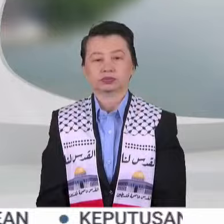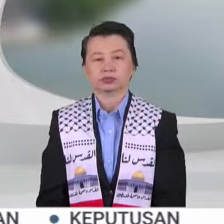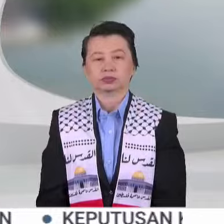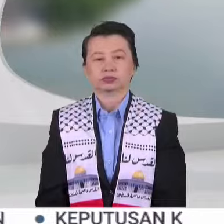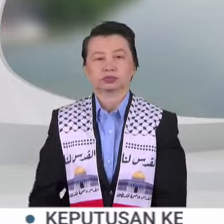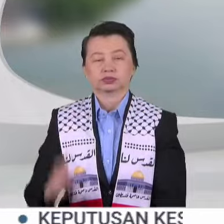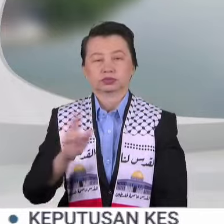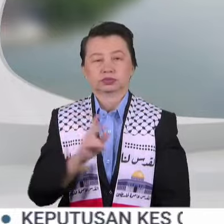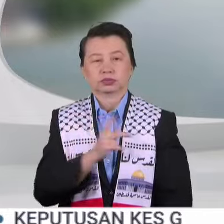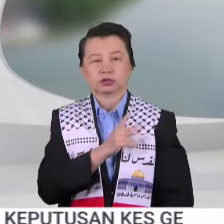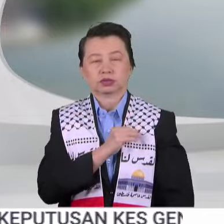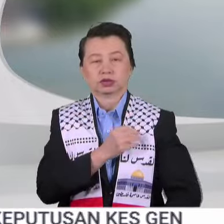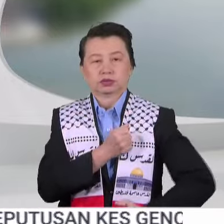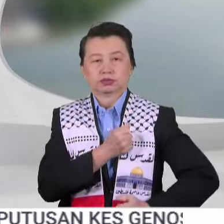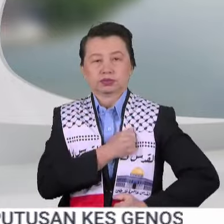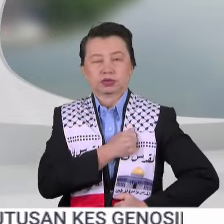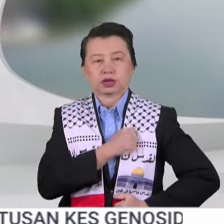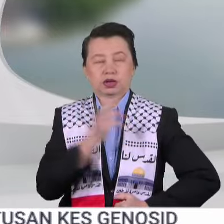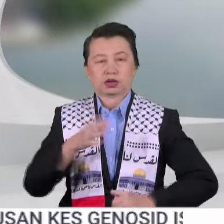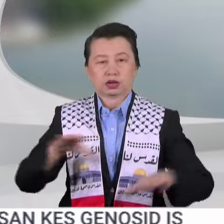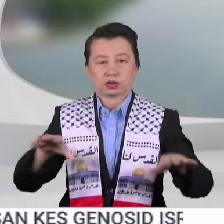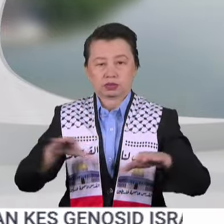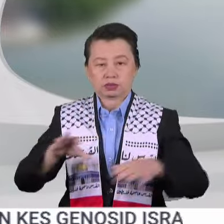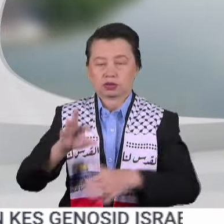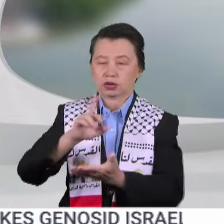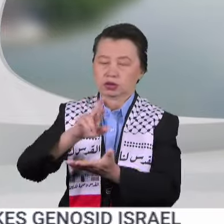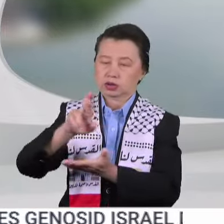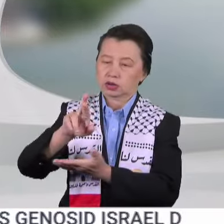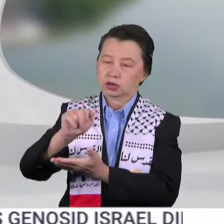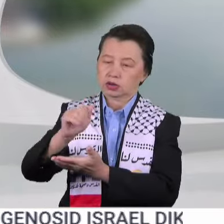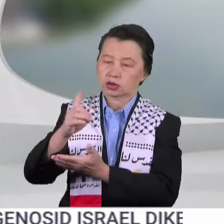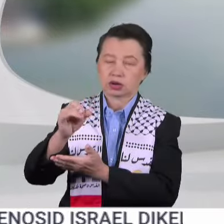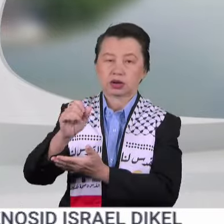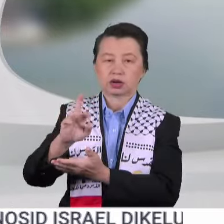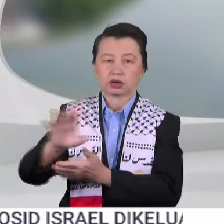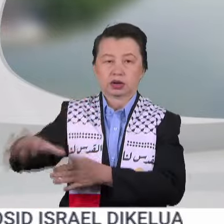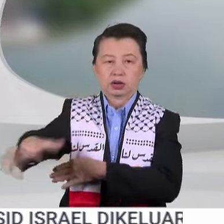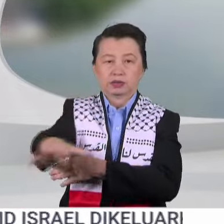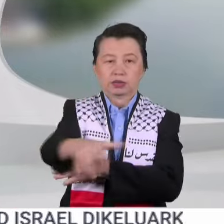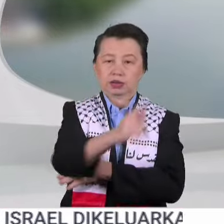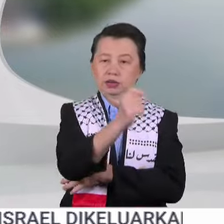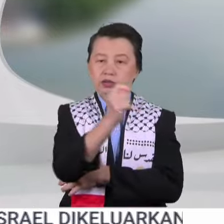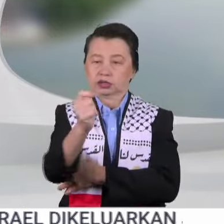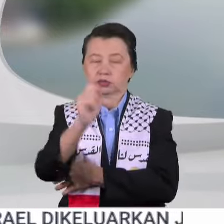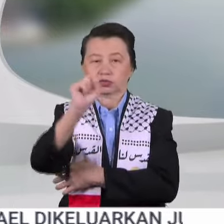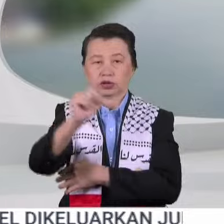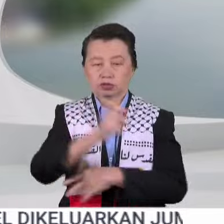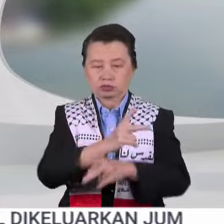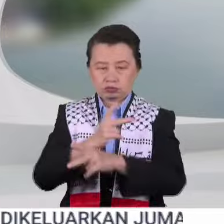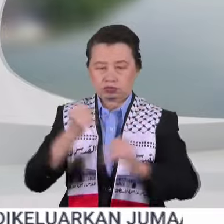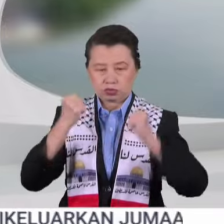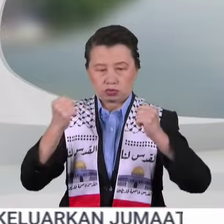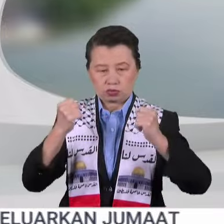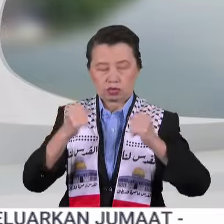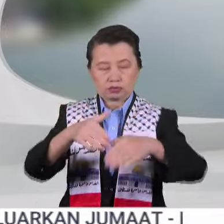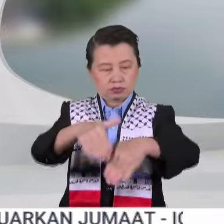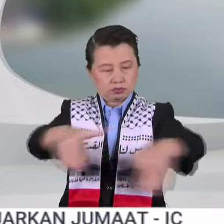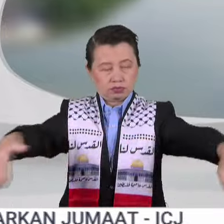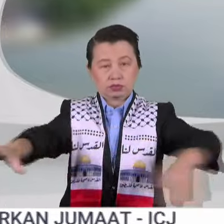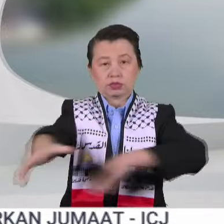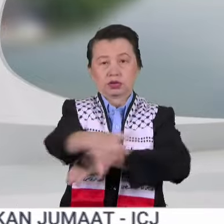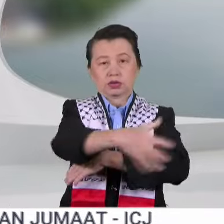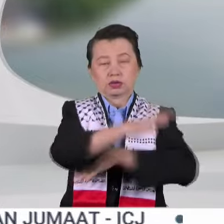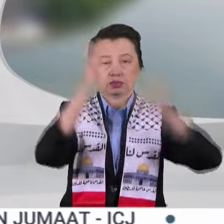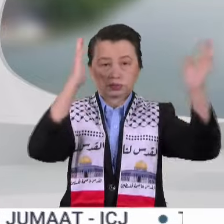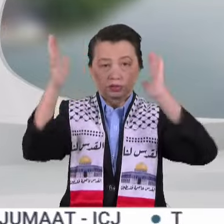Kementerian Pertahanan akan membuat penambahan sistem radar di pantai timur Sabah bagi memperkukuh kawalan keselamatan sempadan laut